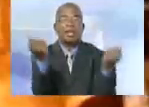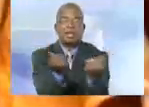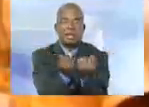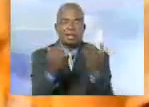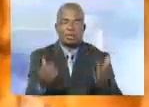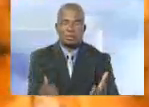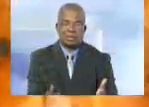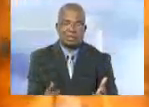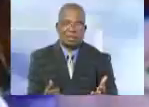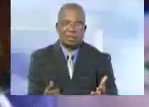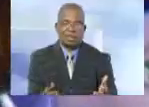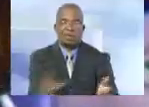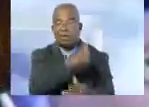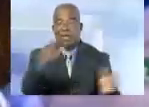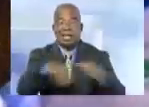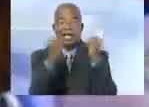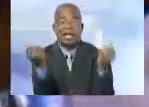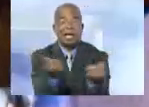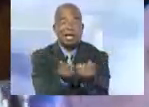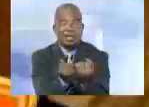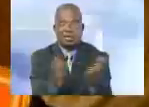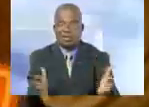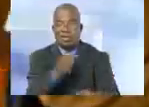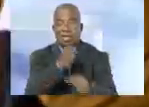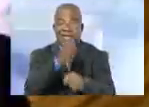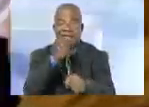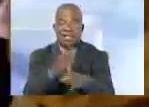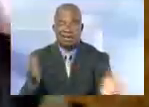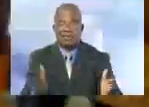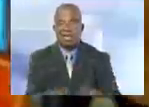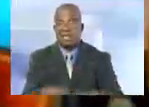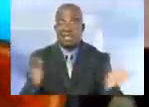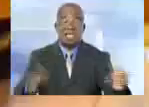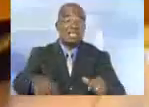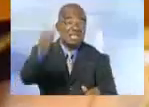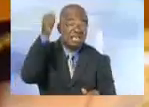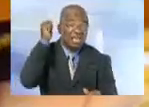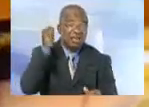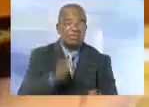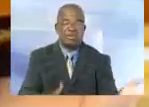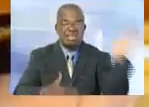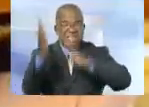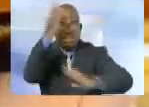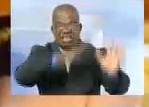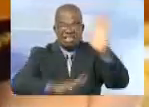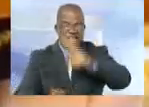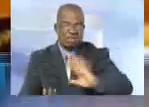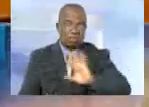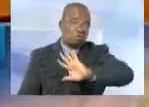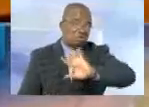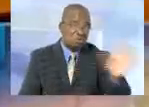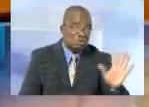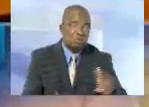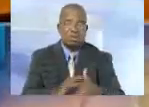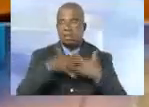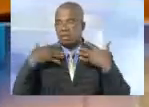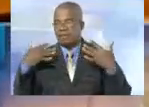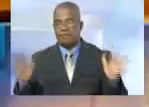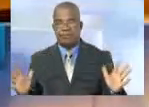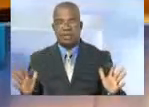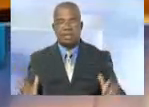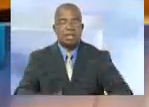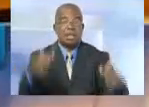Pour cela, elle a été récompensée. Vous avez contribué à la réhabilitation des biens, des